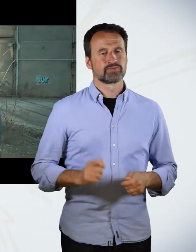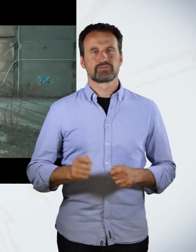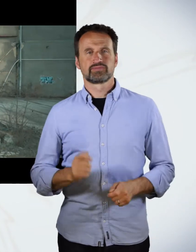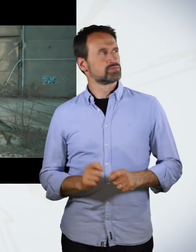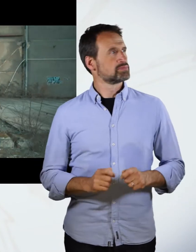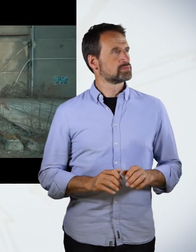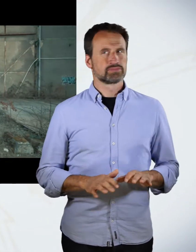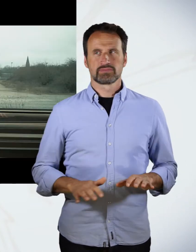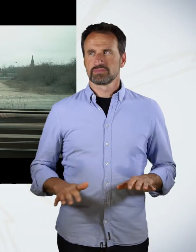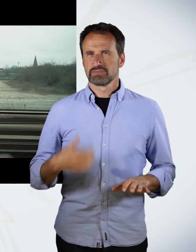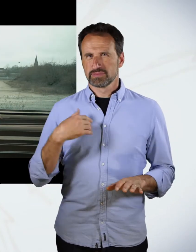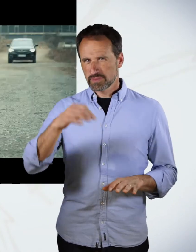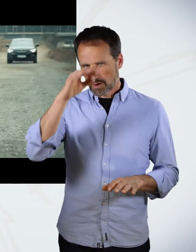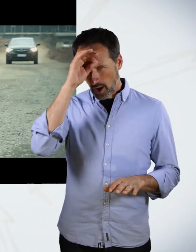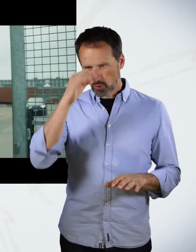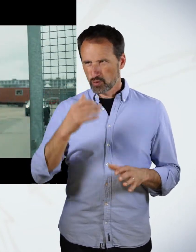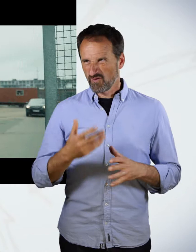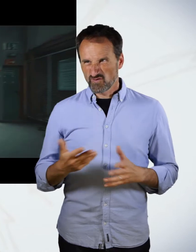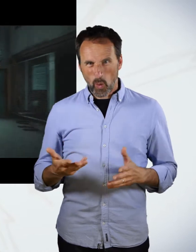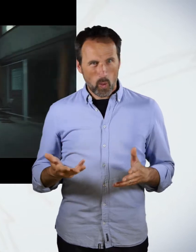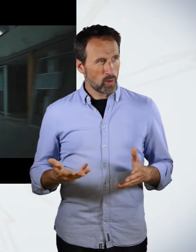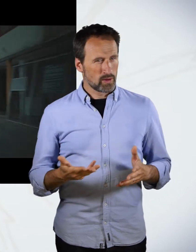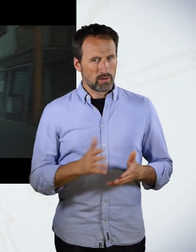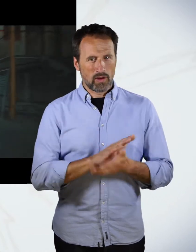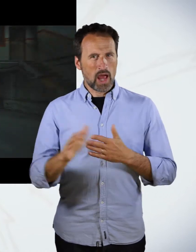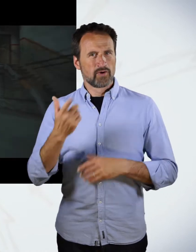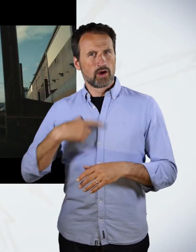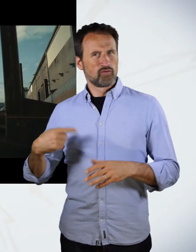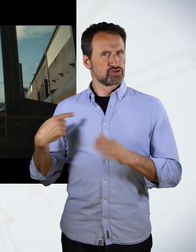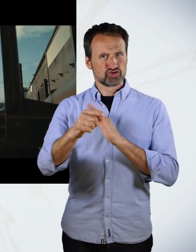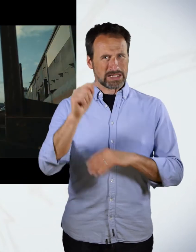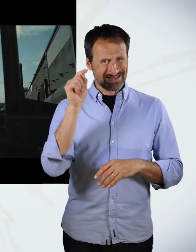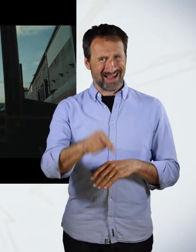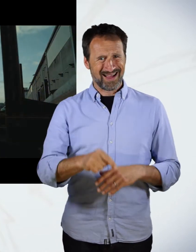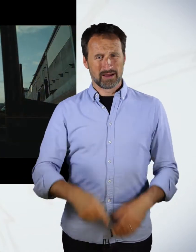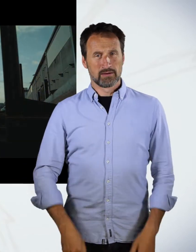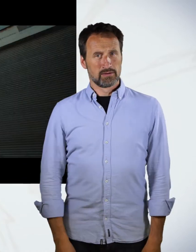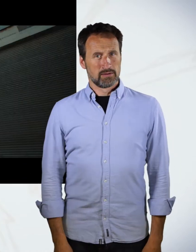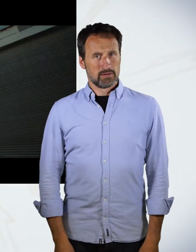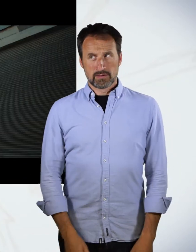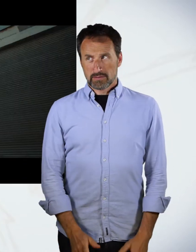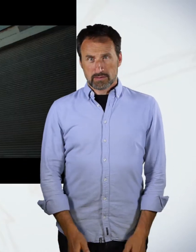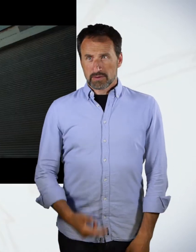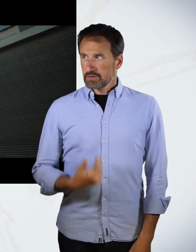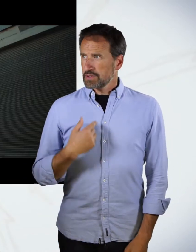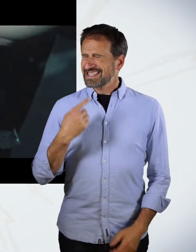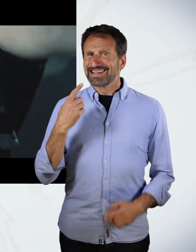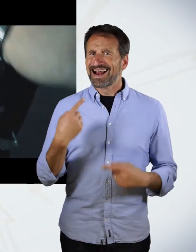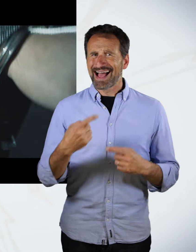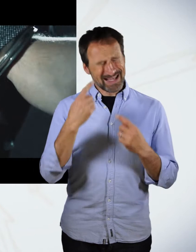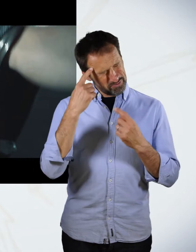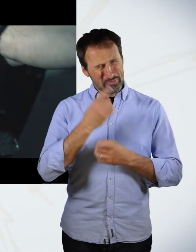Ich hatte keine Ahnung, wo ich bin. Sie haben mich einfach dorthin geschickt. Ohne Scheiß, ich raste gleich